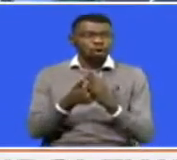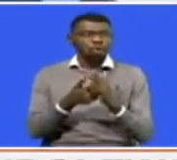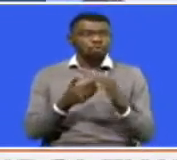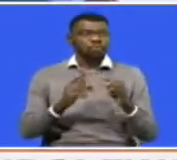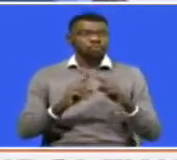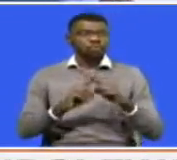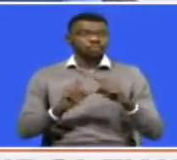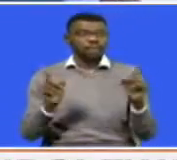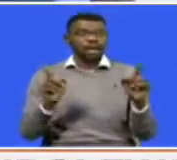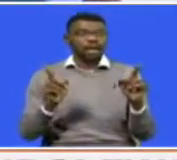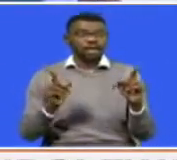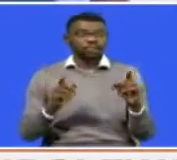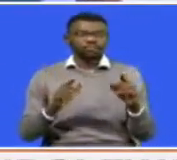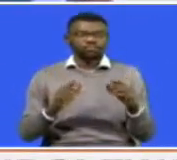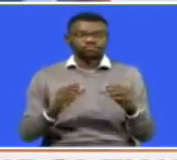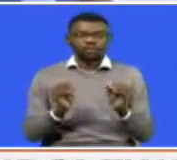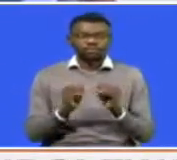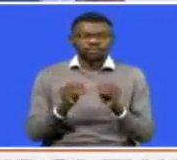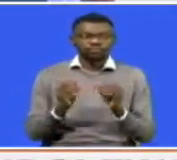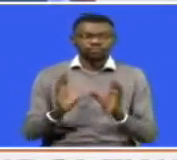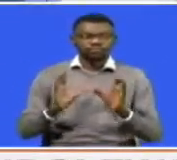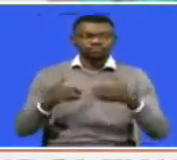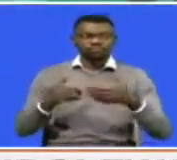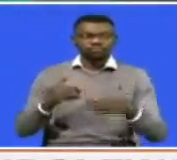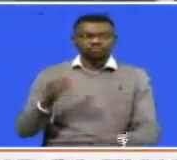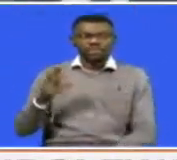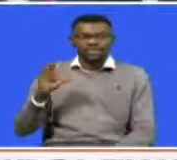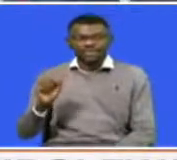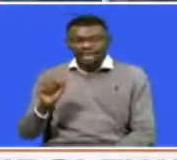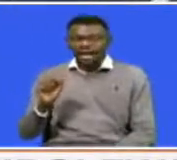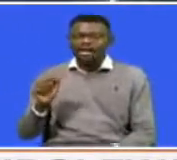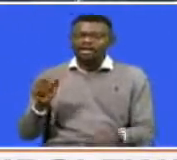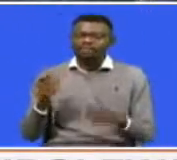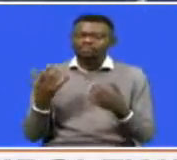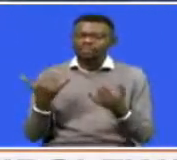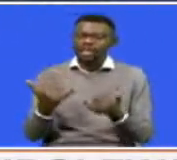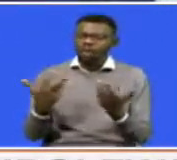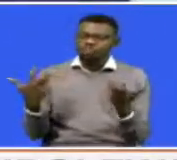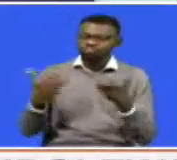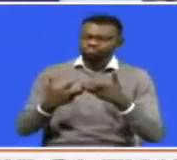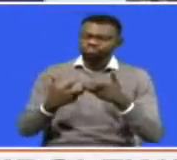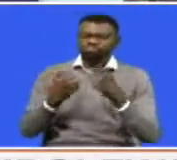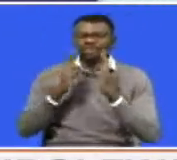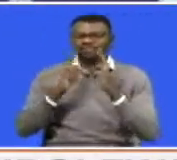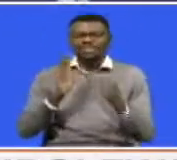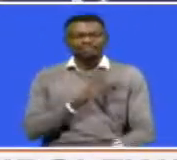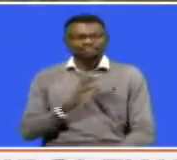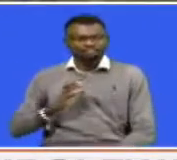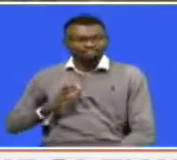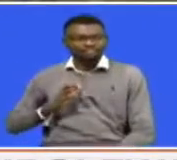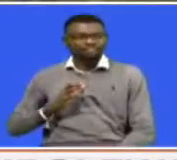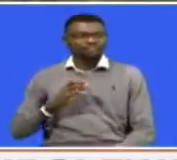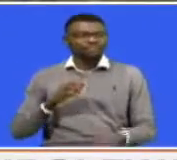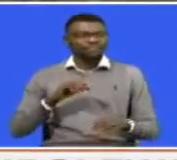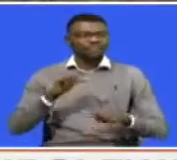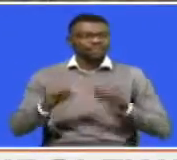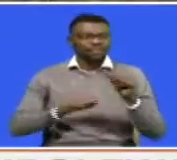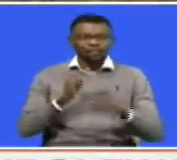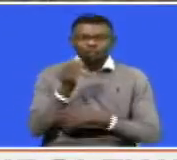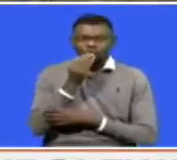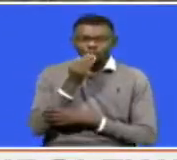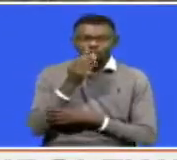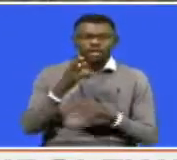kwa mujibu wa baraza la mawaziri kunaafikiana na ripoti ya jopo kazi ya kutathmini mambo yanayohusiana na vyakula